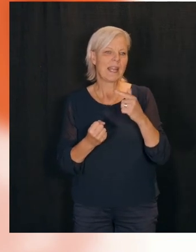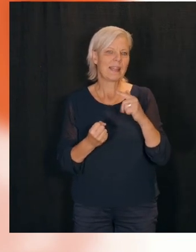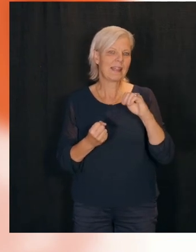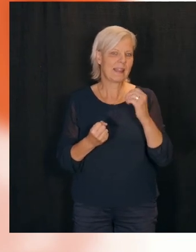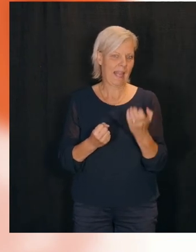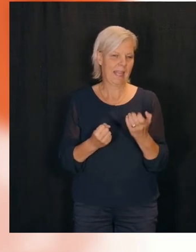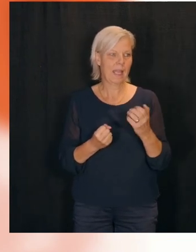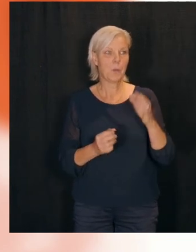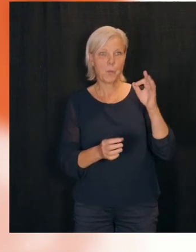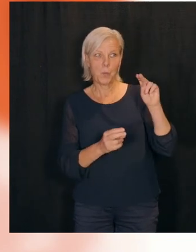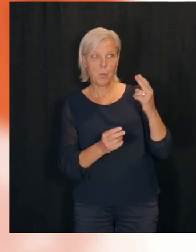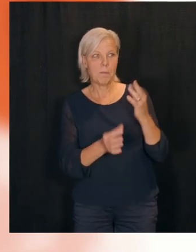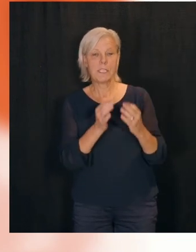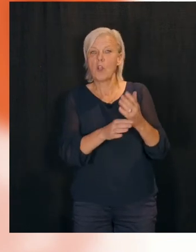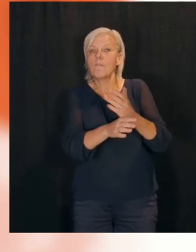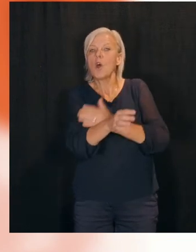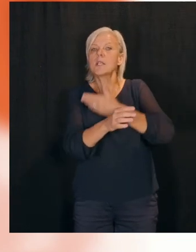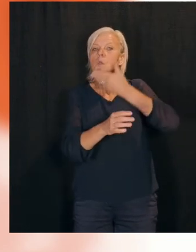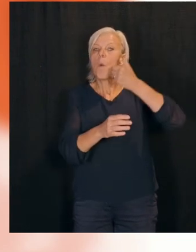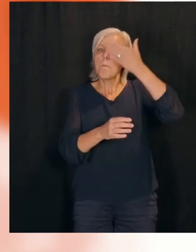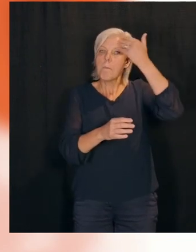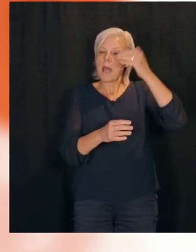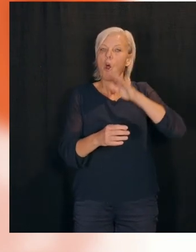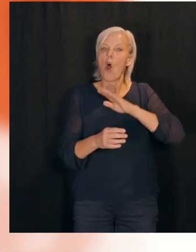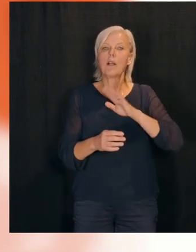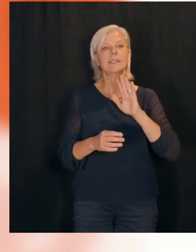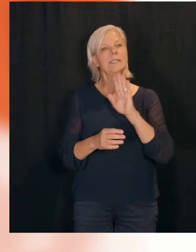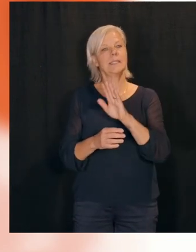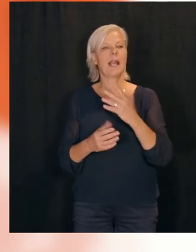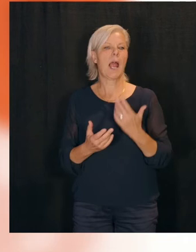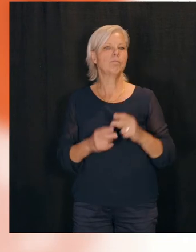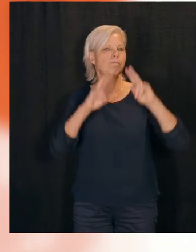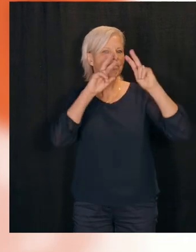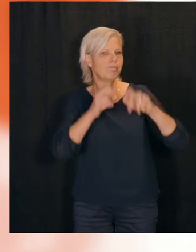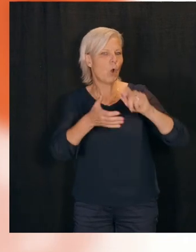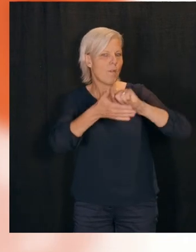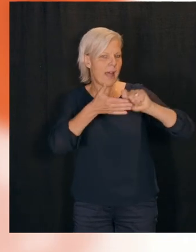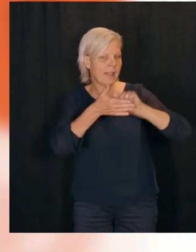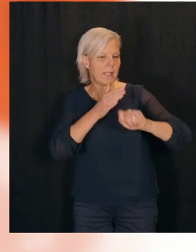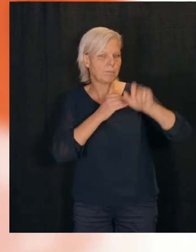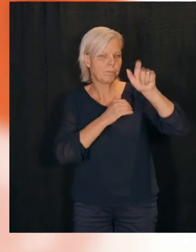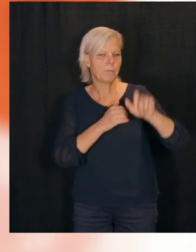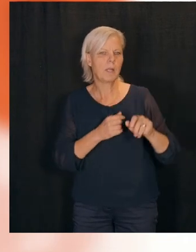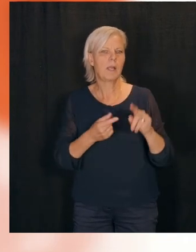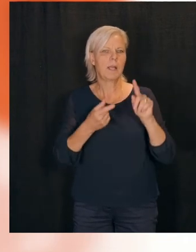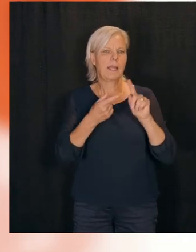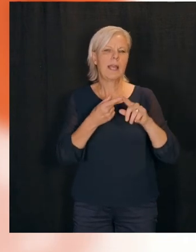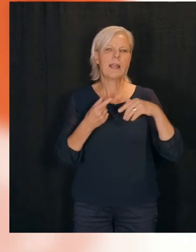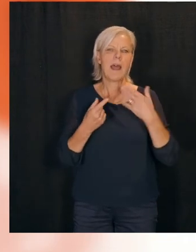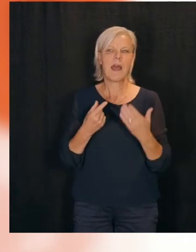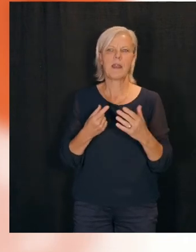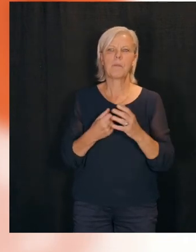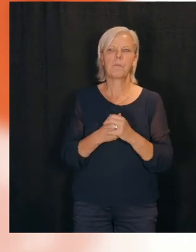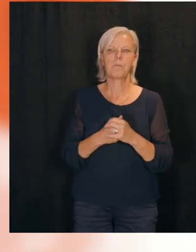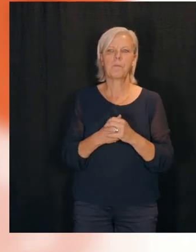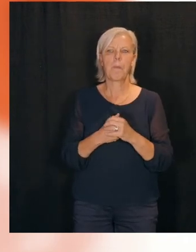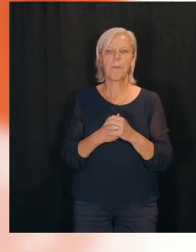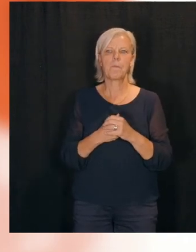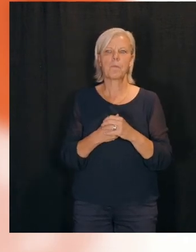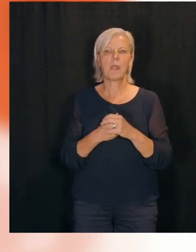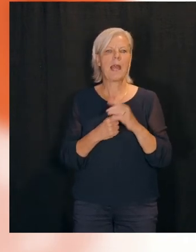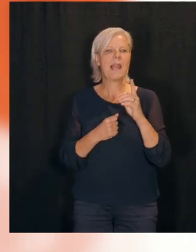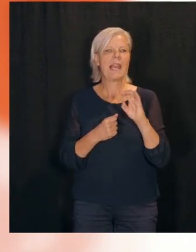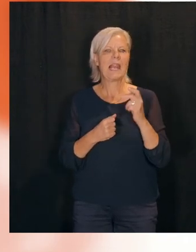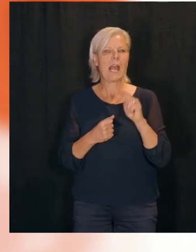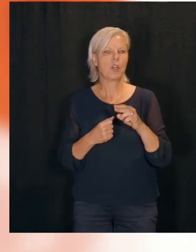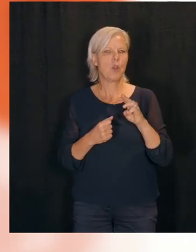Som precis förra sommaren la fram sina licensiatavhandlingar. Den ena är Lilian